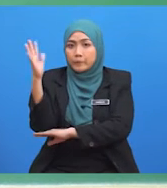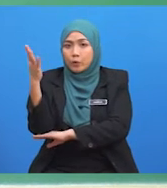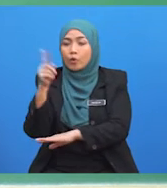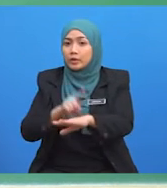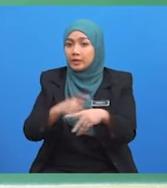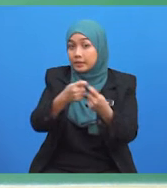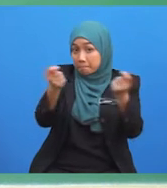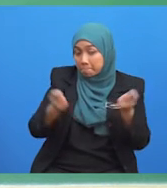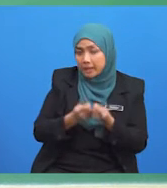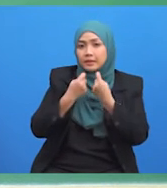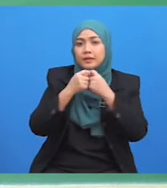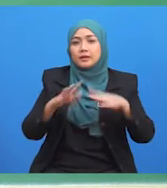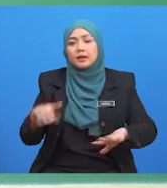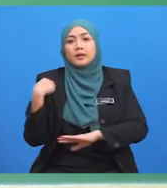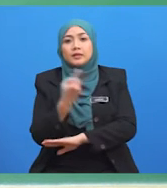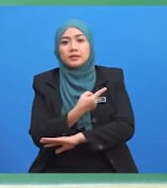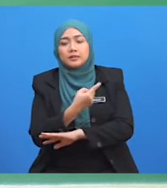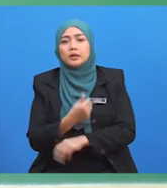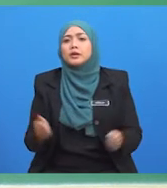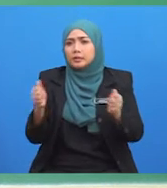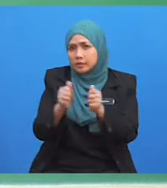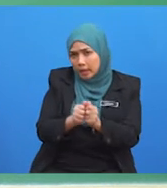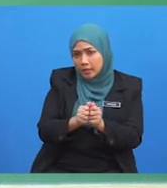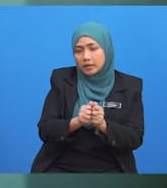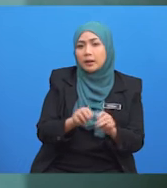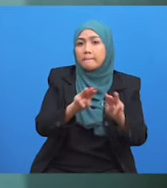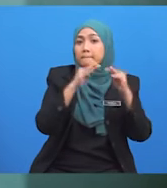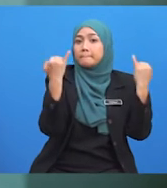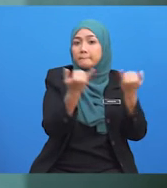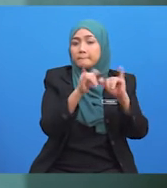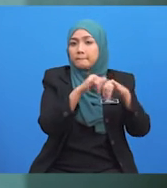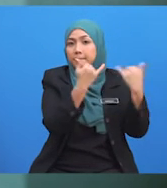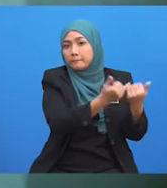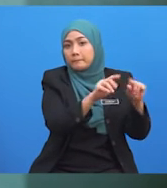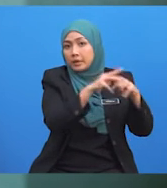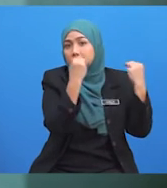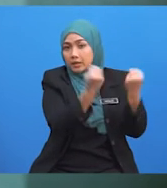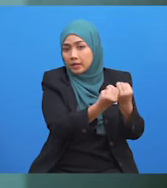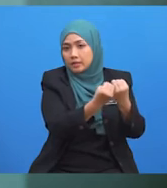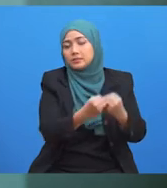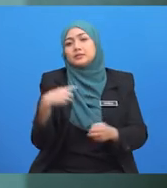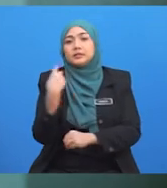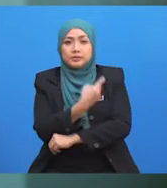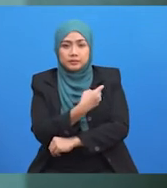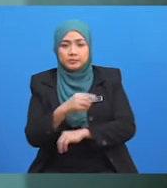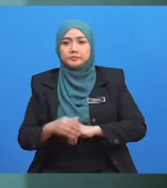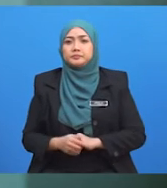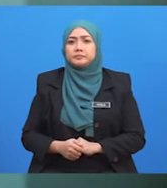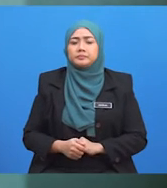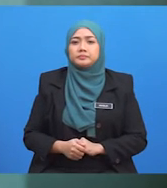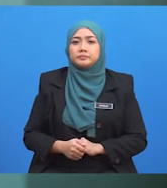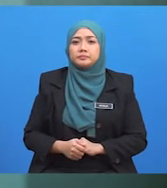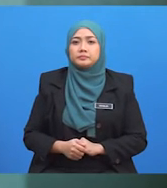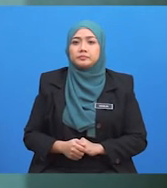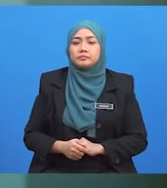kediaman kita dengan masyarakat setempat. Cikgu berharap anda faham pembelajaran